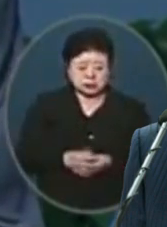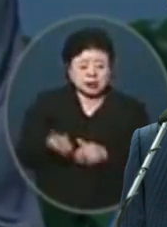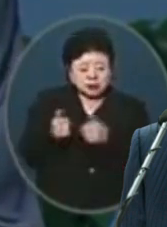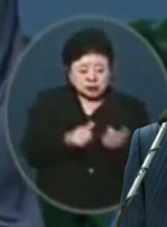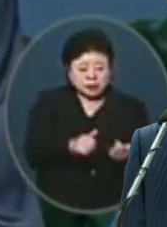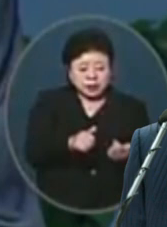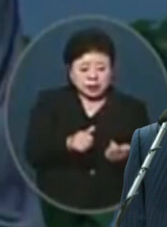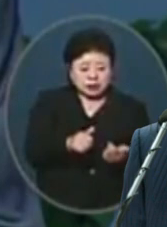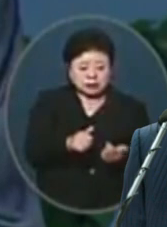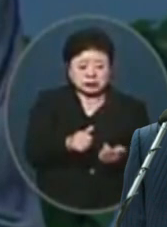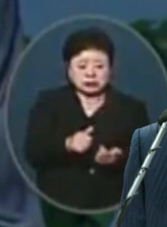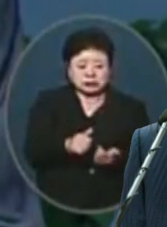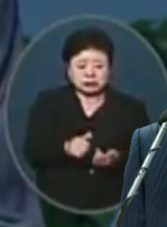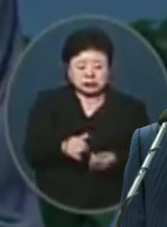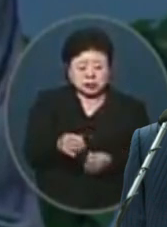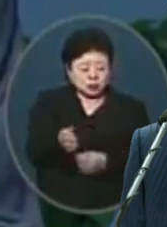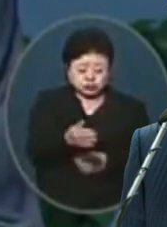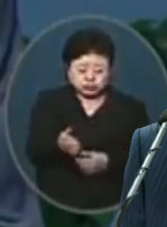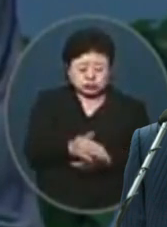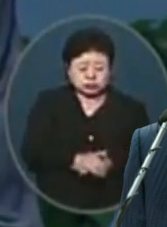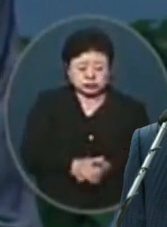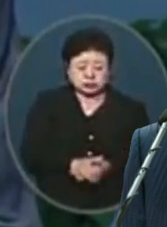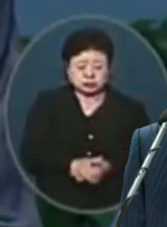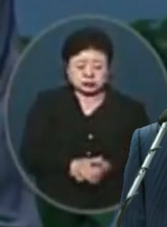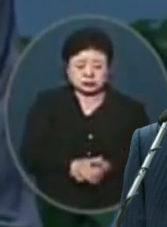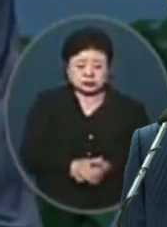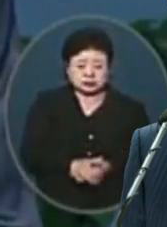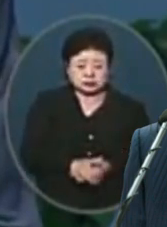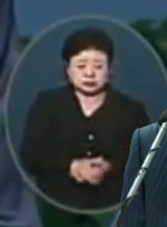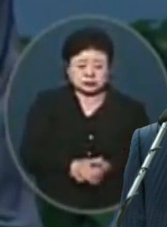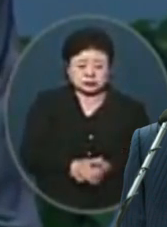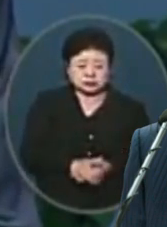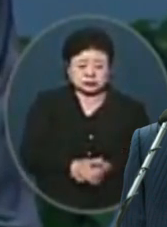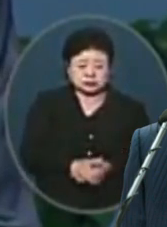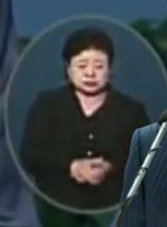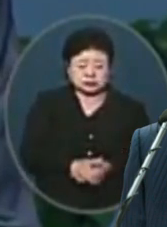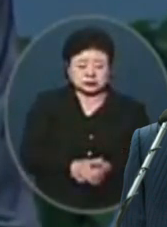사망이 있을 수가 없습니다.